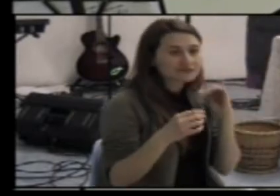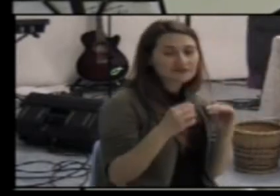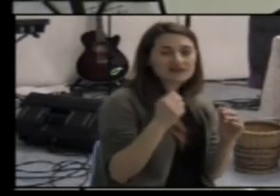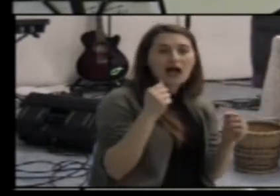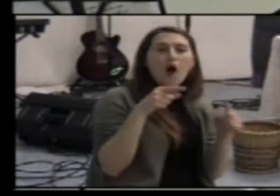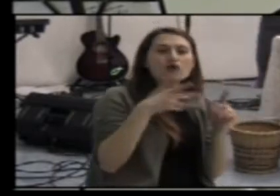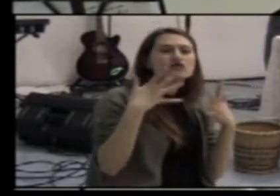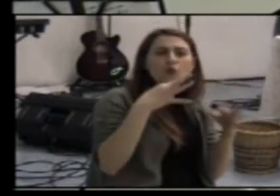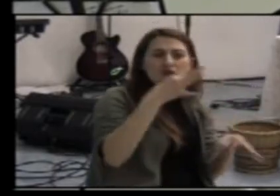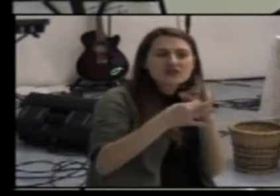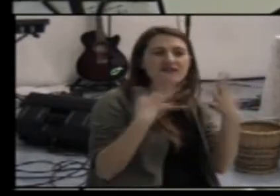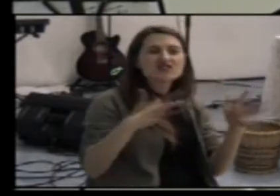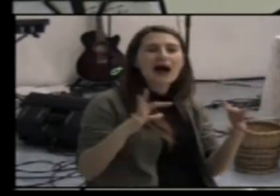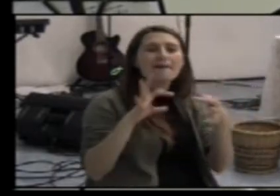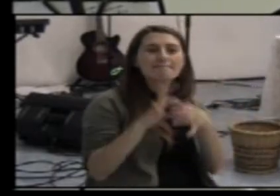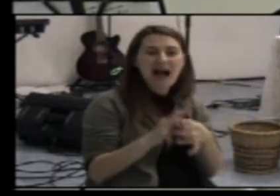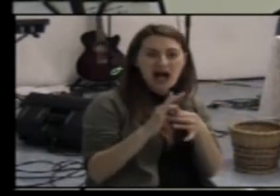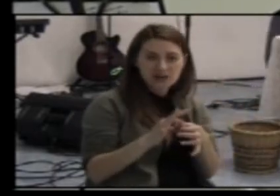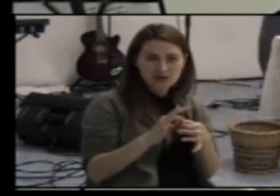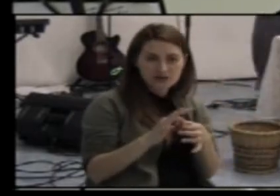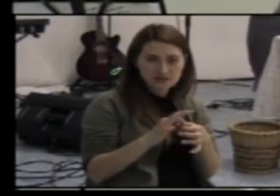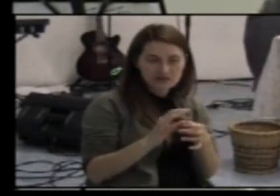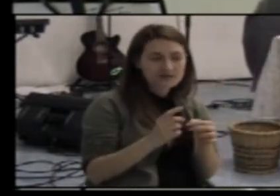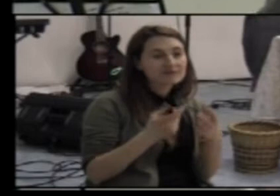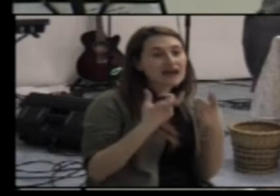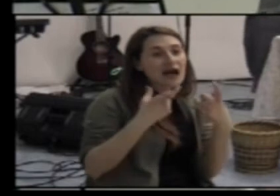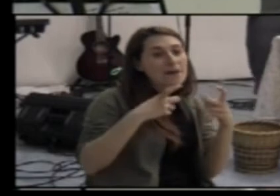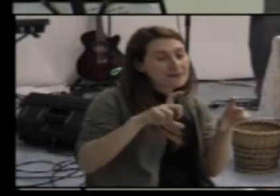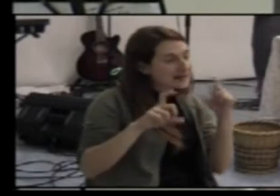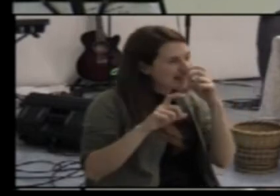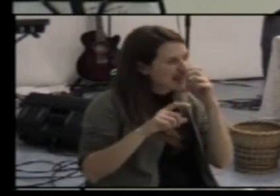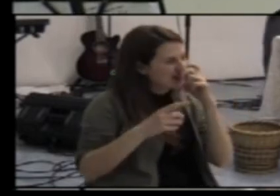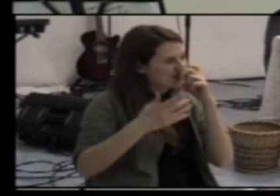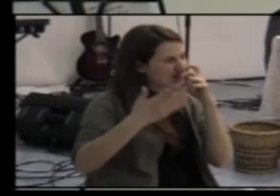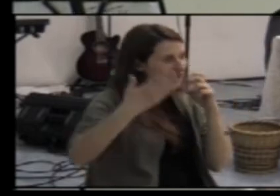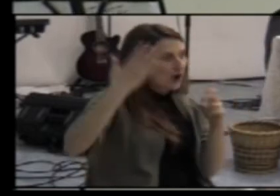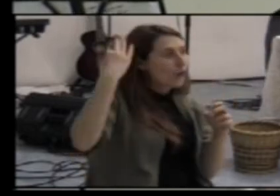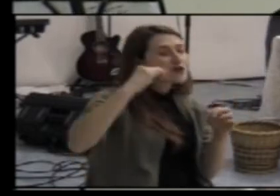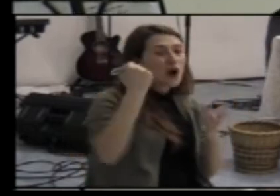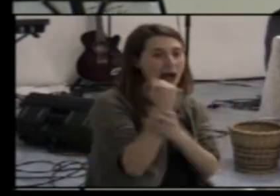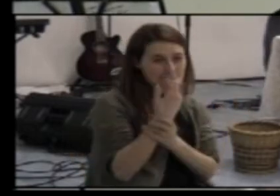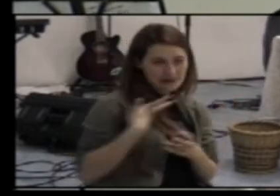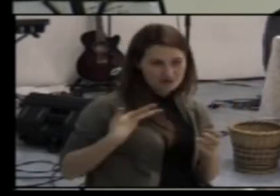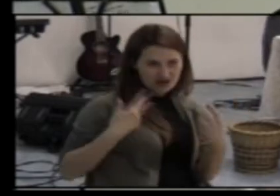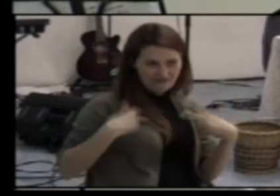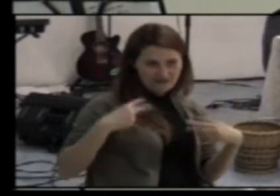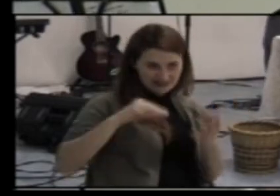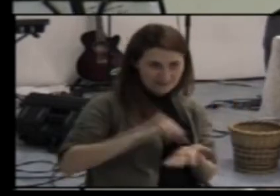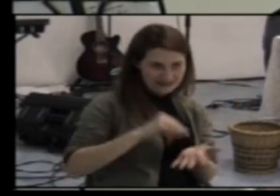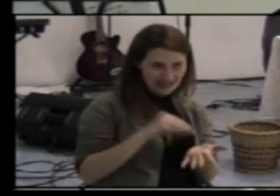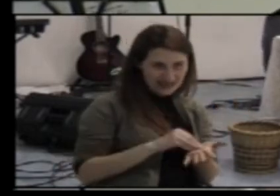sapete, ogni tempo ha le sue usanze. A quel tempo, quando si